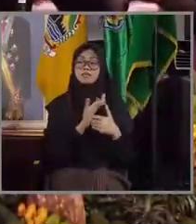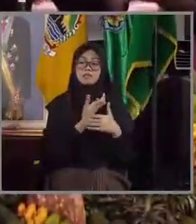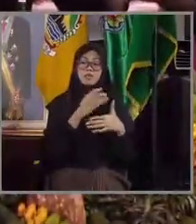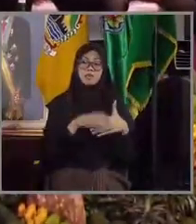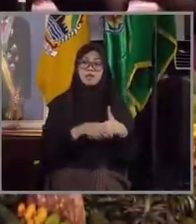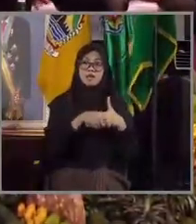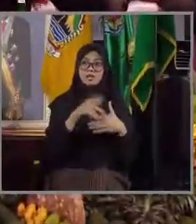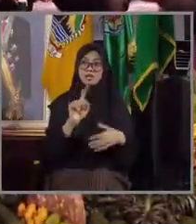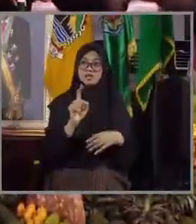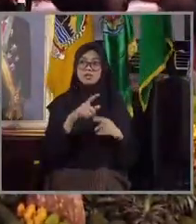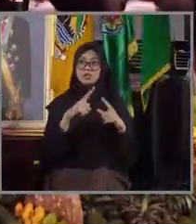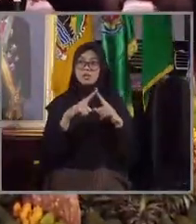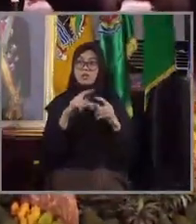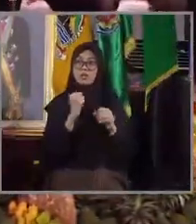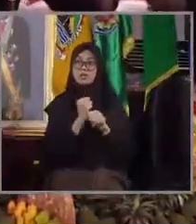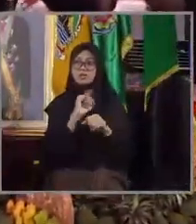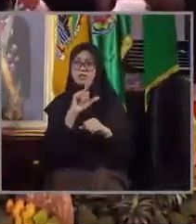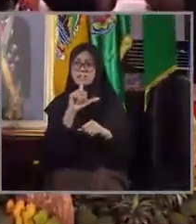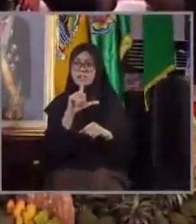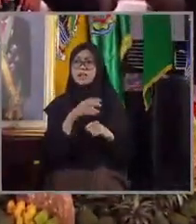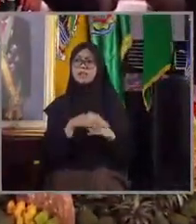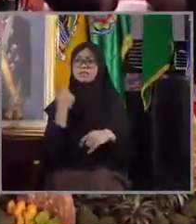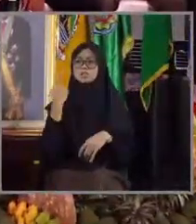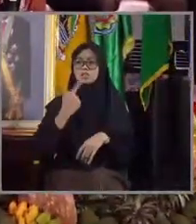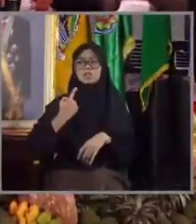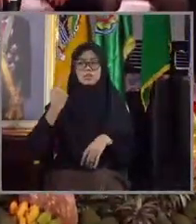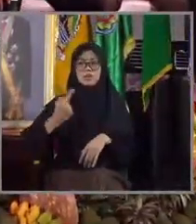Setiap hari saya ngajar didebatkan